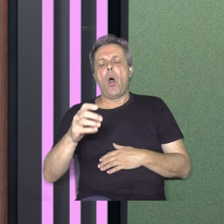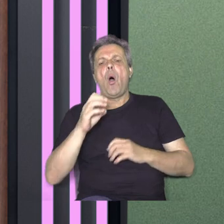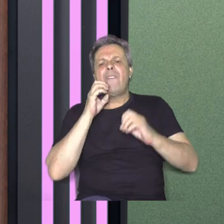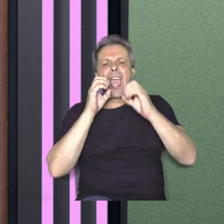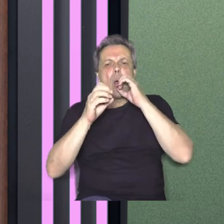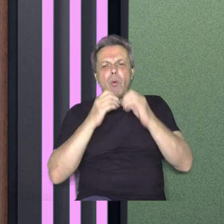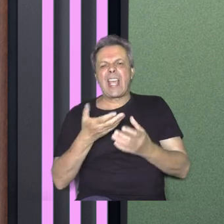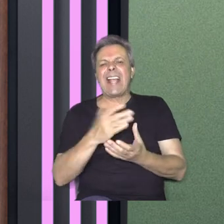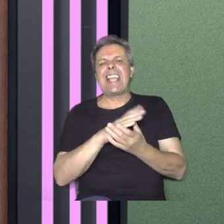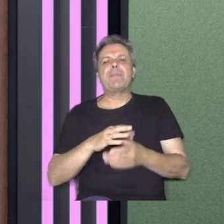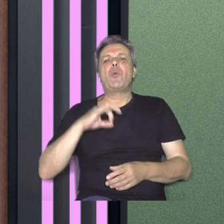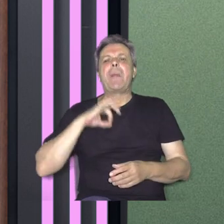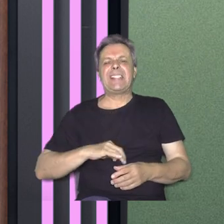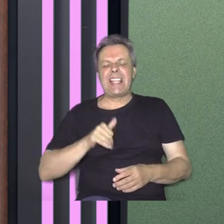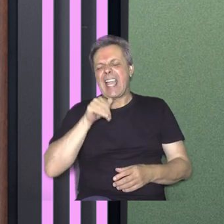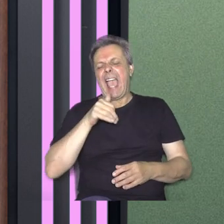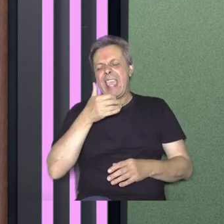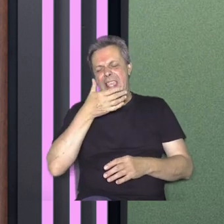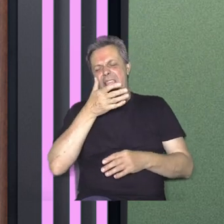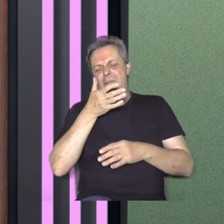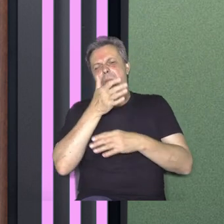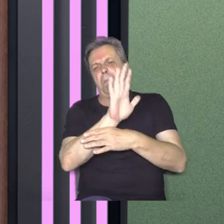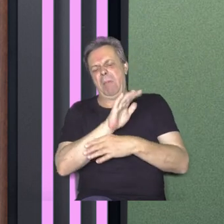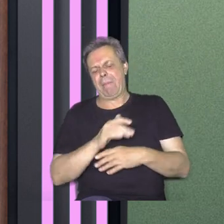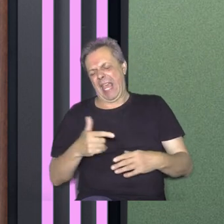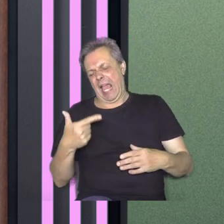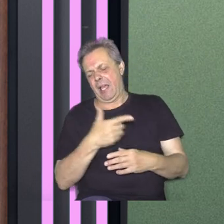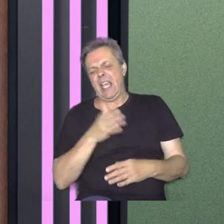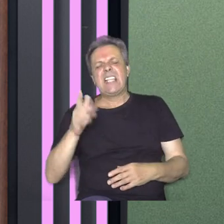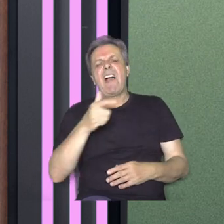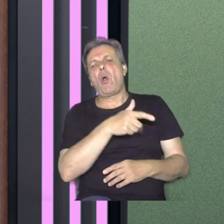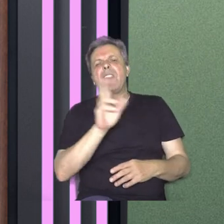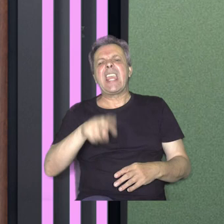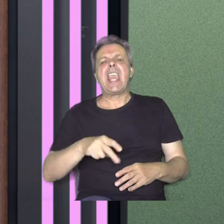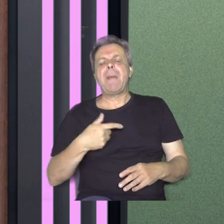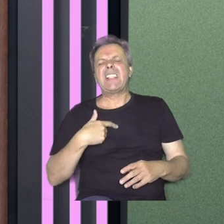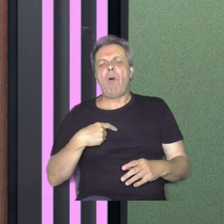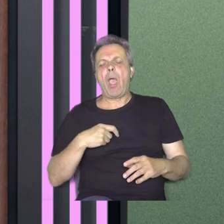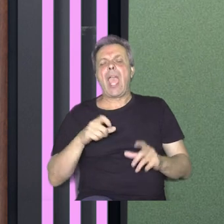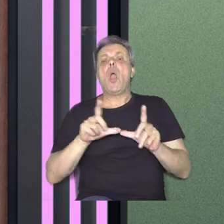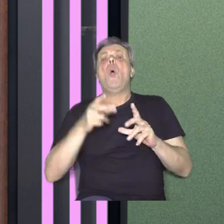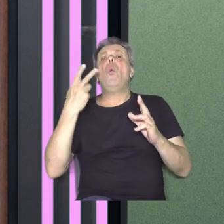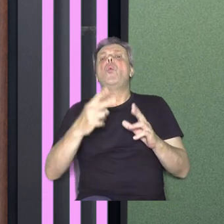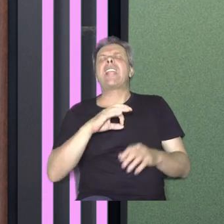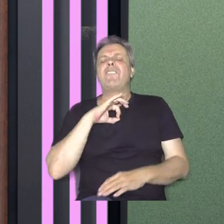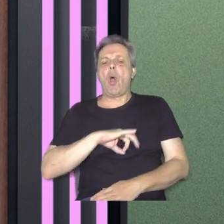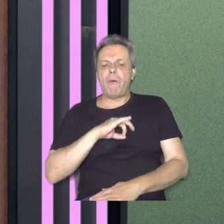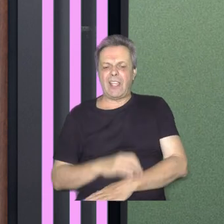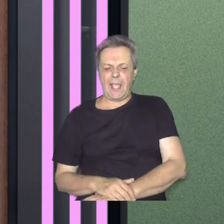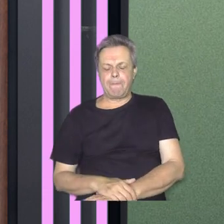ove komunikacije između predsjednika i premijera, jer svaki od njih ima svoje ustavne obveze